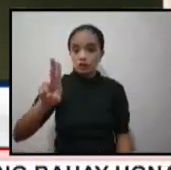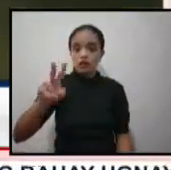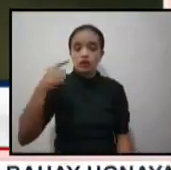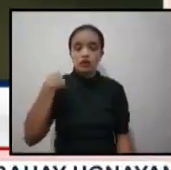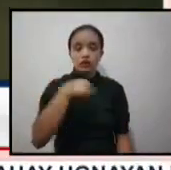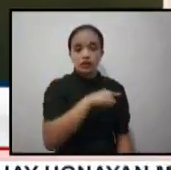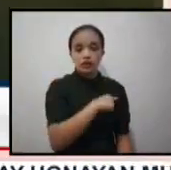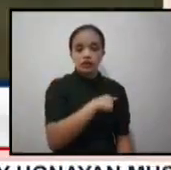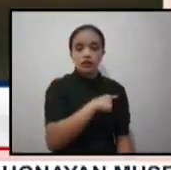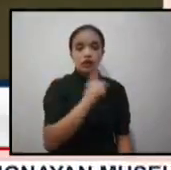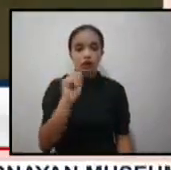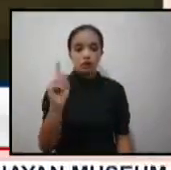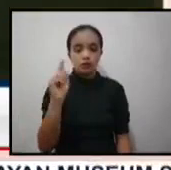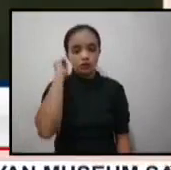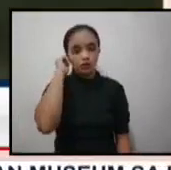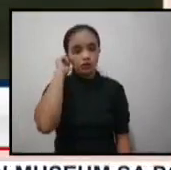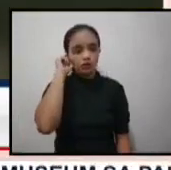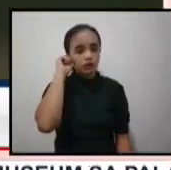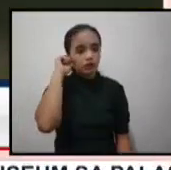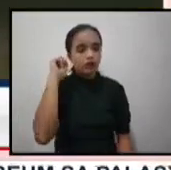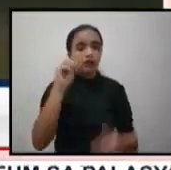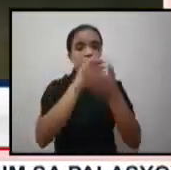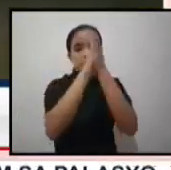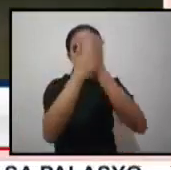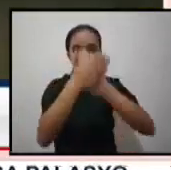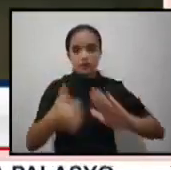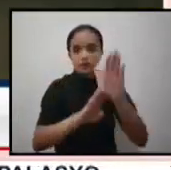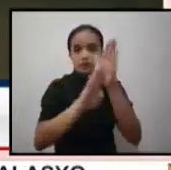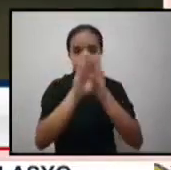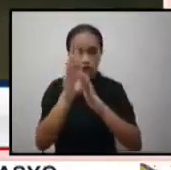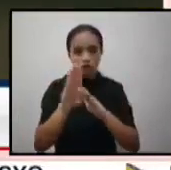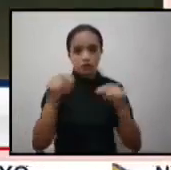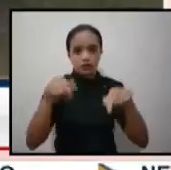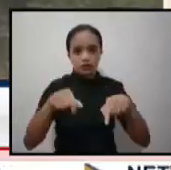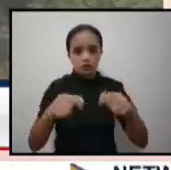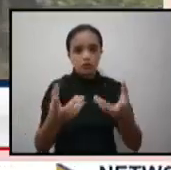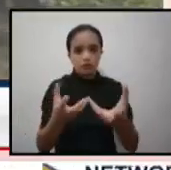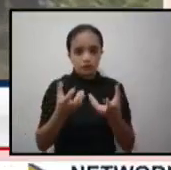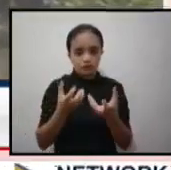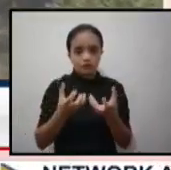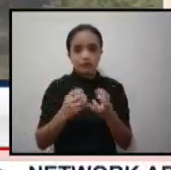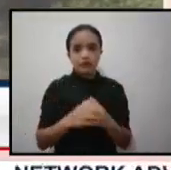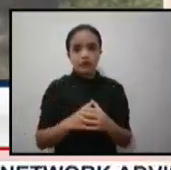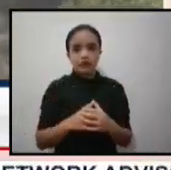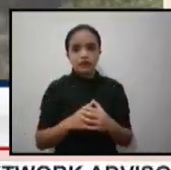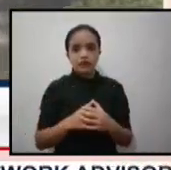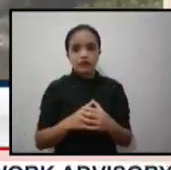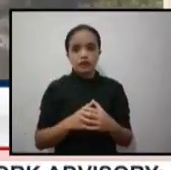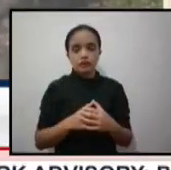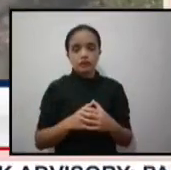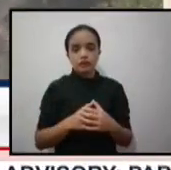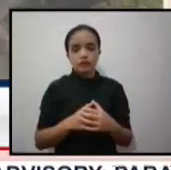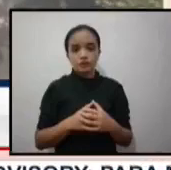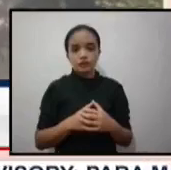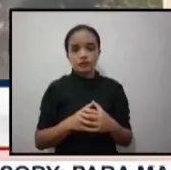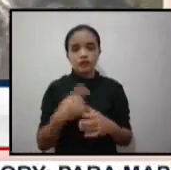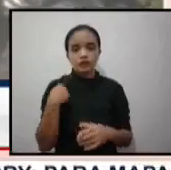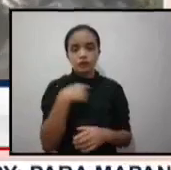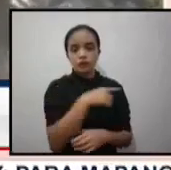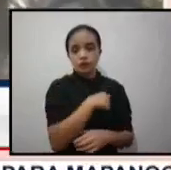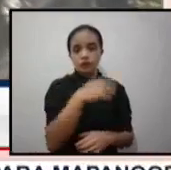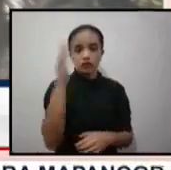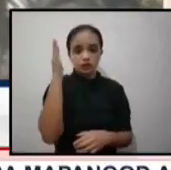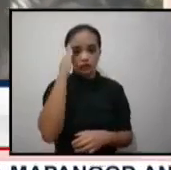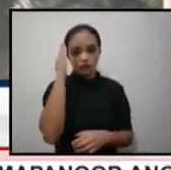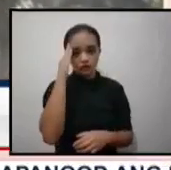the peace and development sir kaya this is just an isolated case. We know that province of Sulu is geared toward the